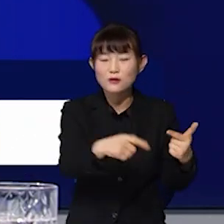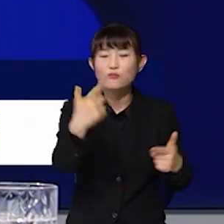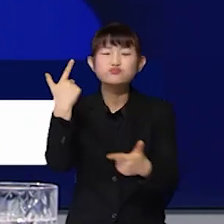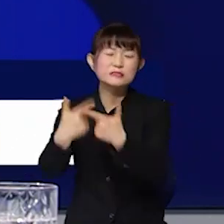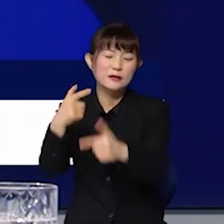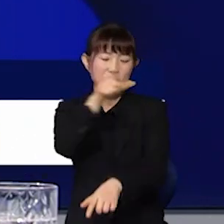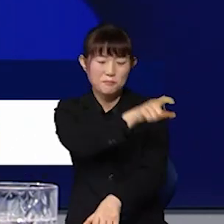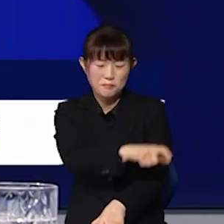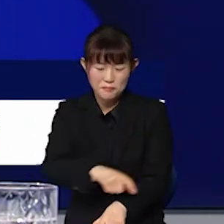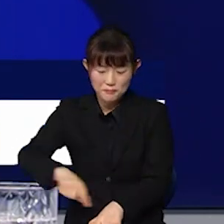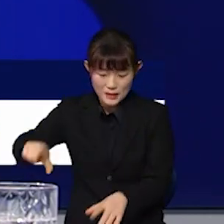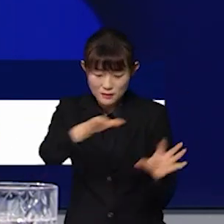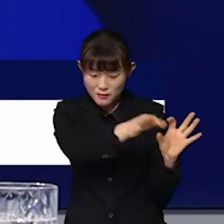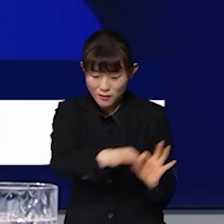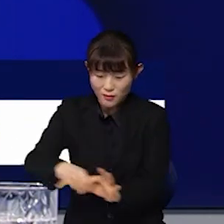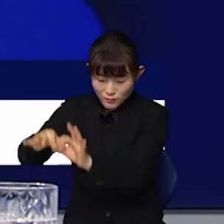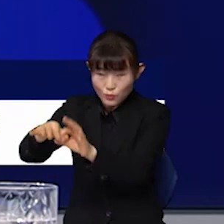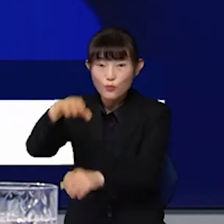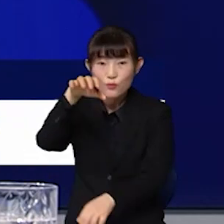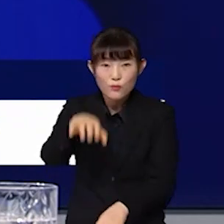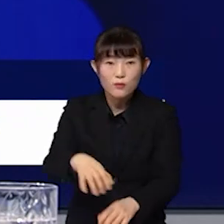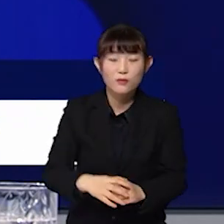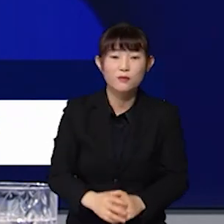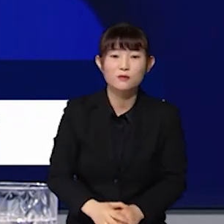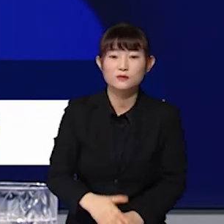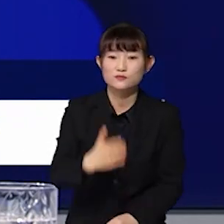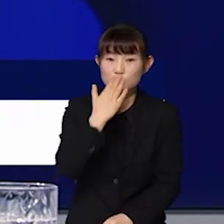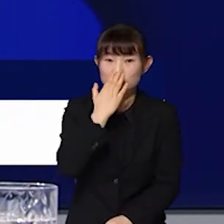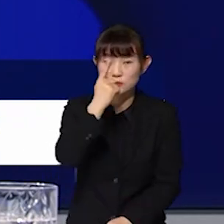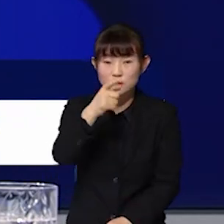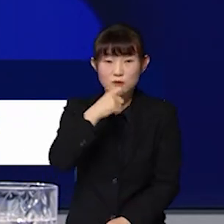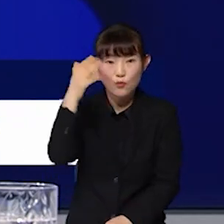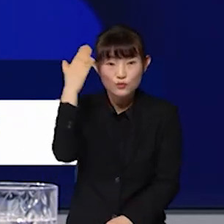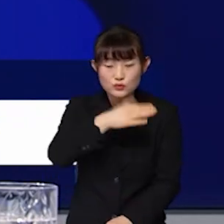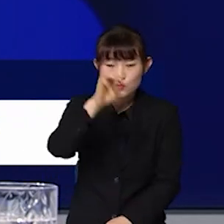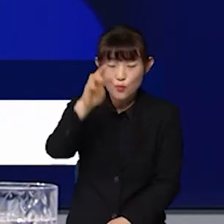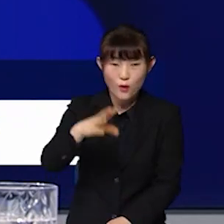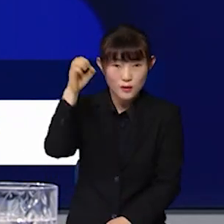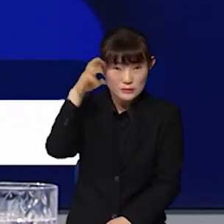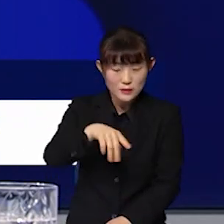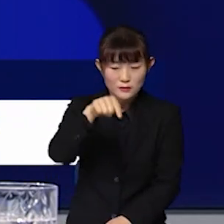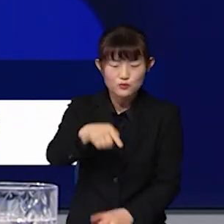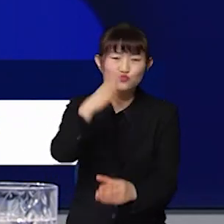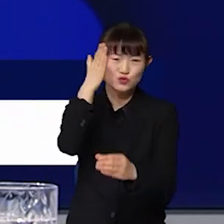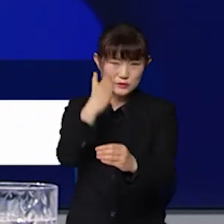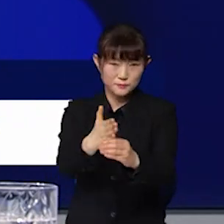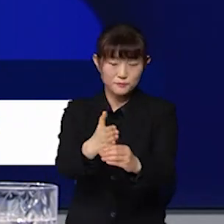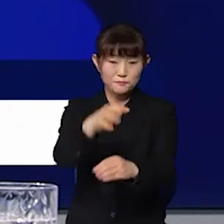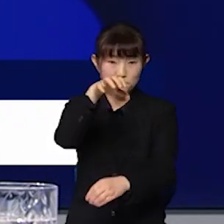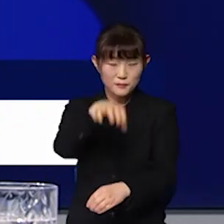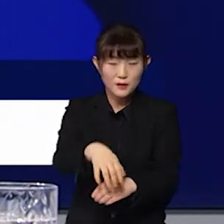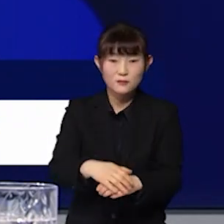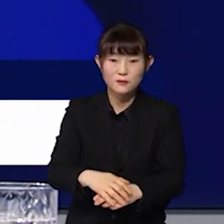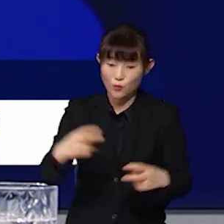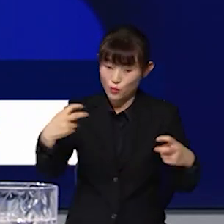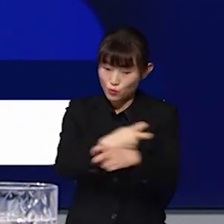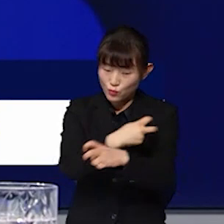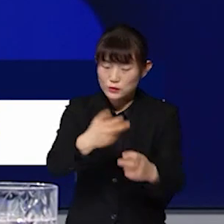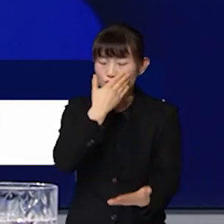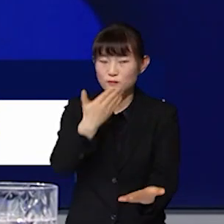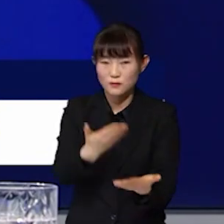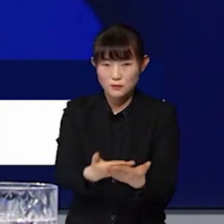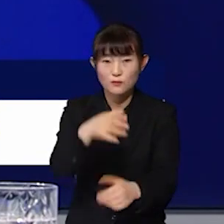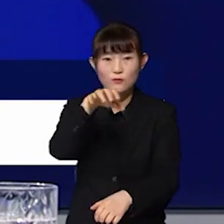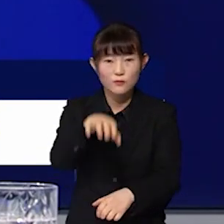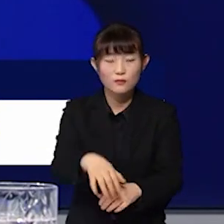벨트들입니다 그런데 순천과 여수와 광양 이런 곳이이 가운데 딱 있습니다 그리고 교통의 요지에 있고